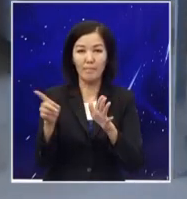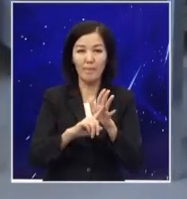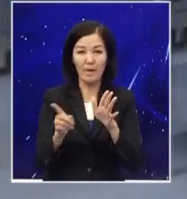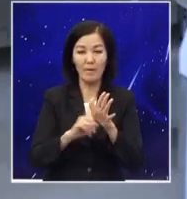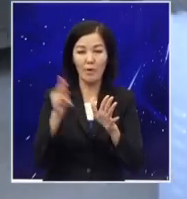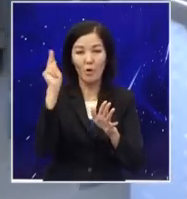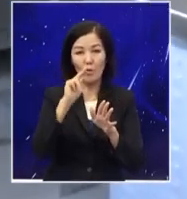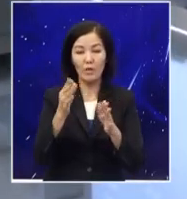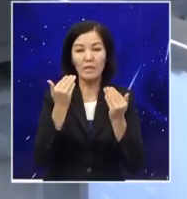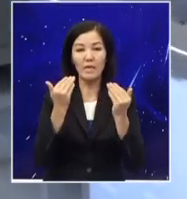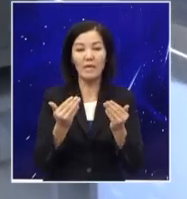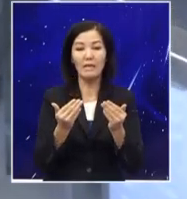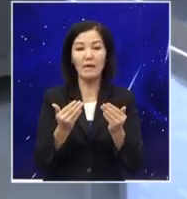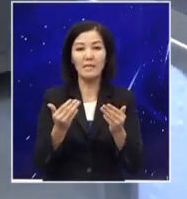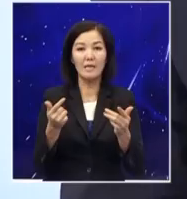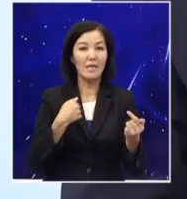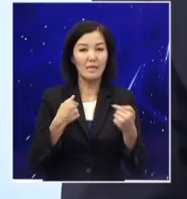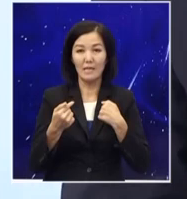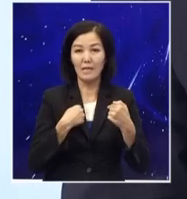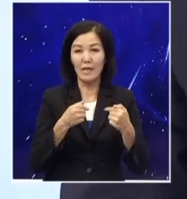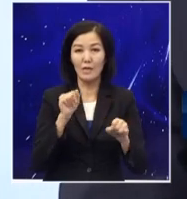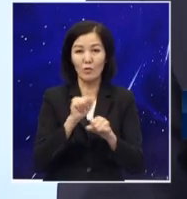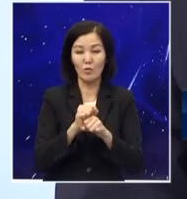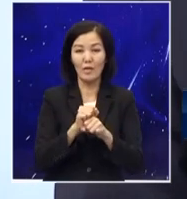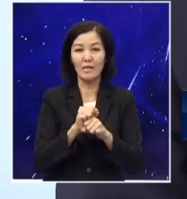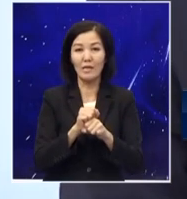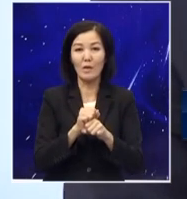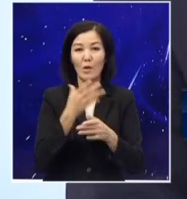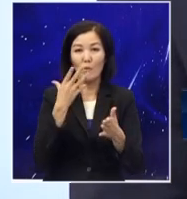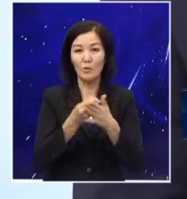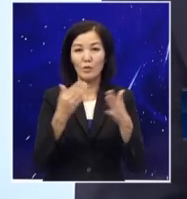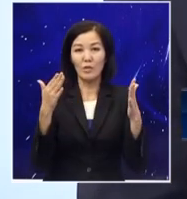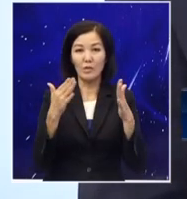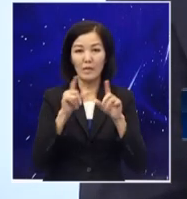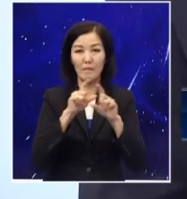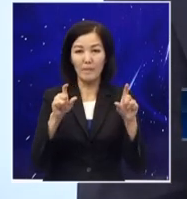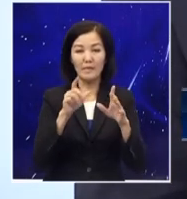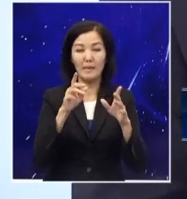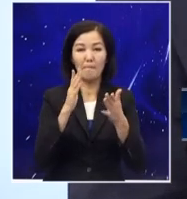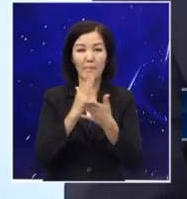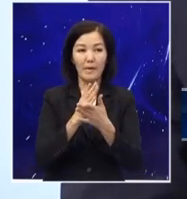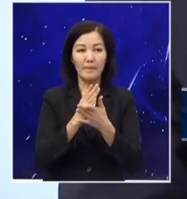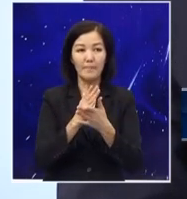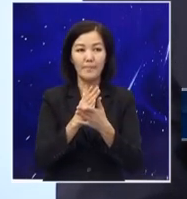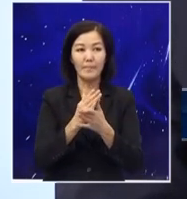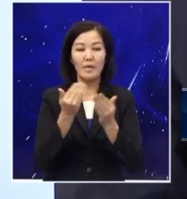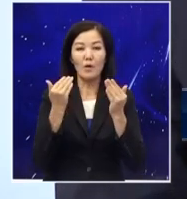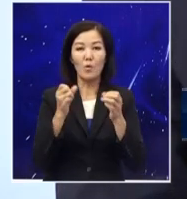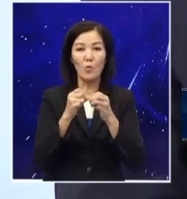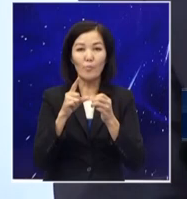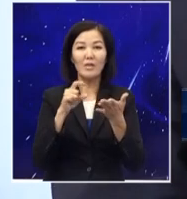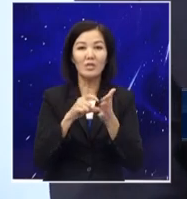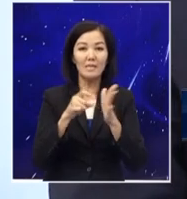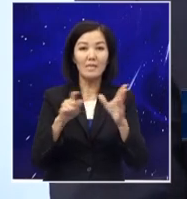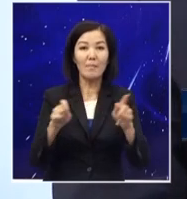Енді олар жол машақатын тартпайды. 11-ші сынып ашылып жатқандықтан бізде енді ұстаздардың штаты да көбейіп,